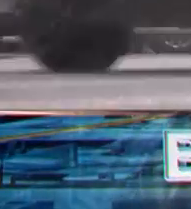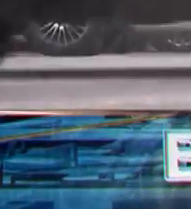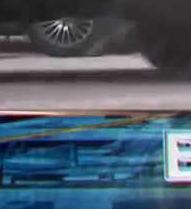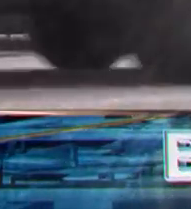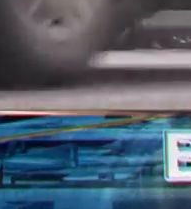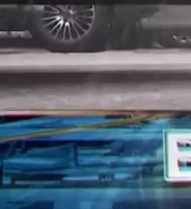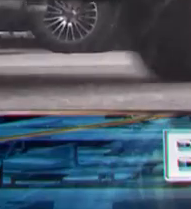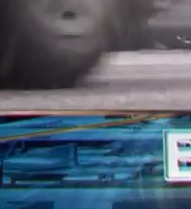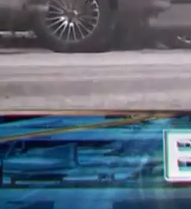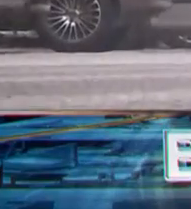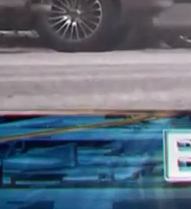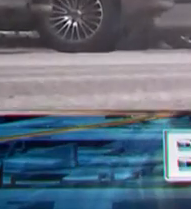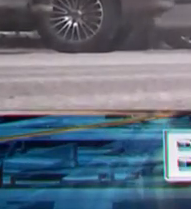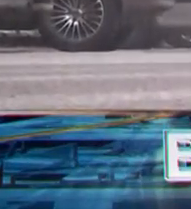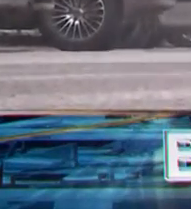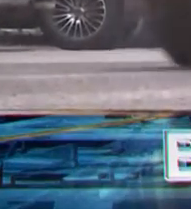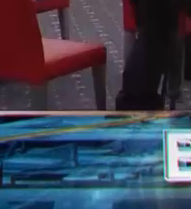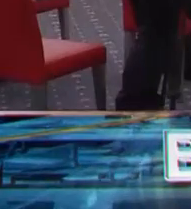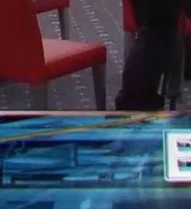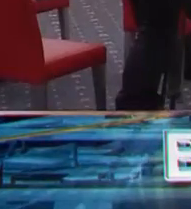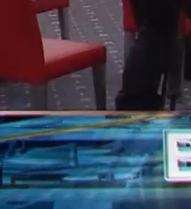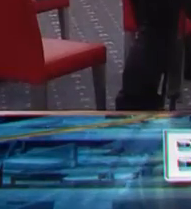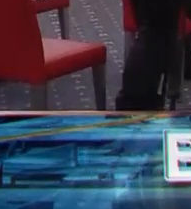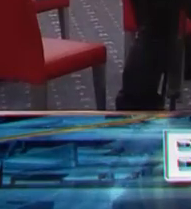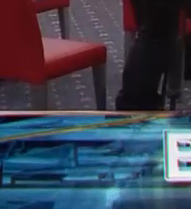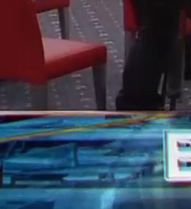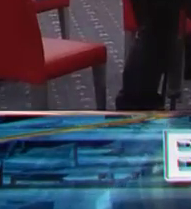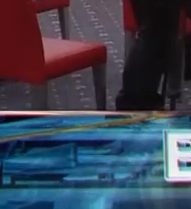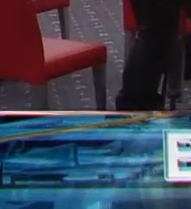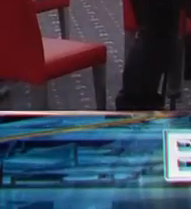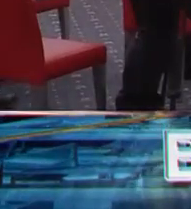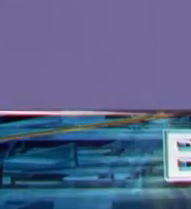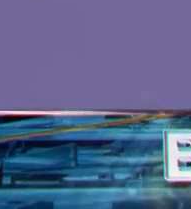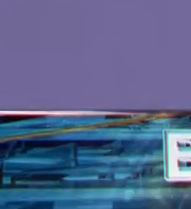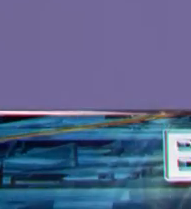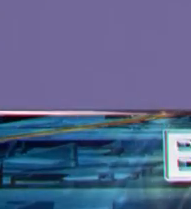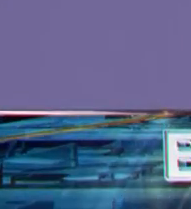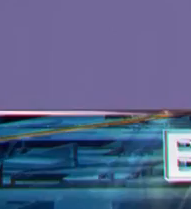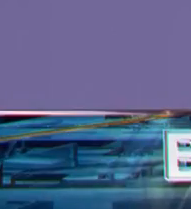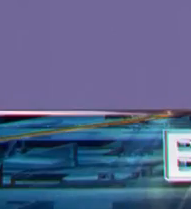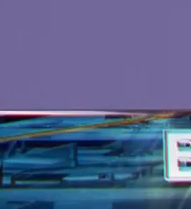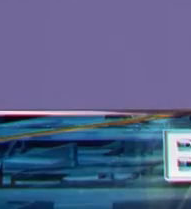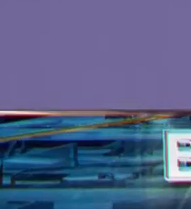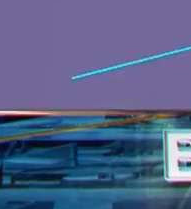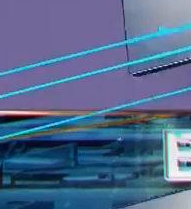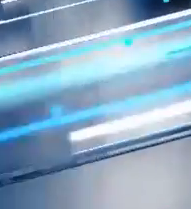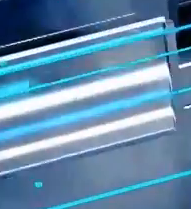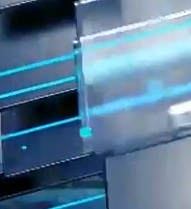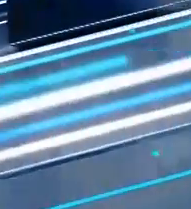Жаңа жылдық басқосуларға тыйым салынды. Елімізде 25 желтоқсаннан бастап 10 күн ішінде шектеу шаралары күшейтілді.